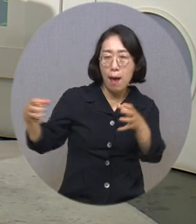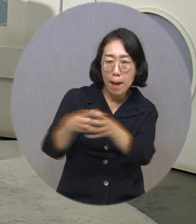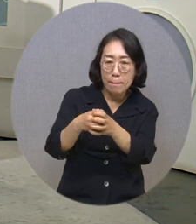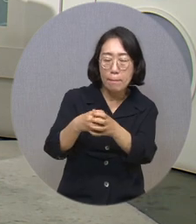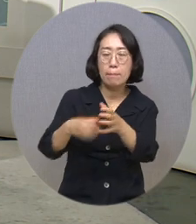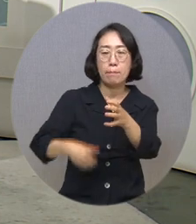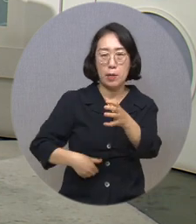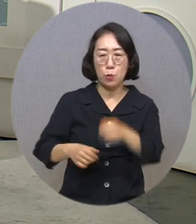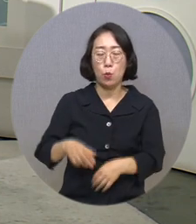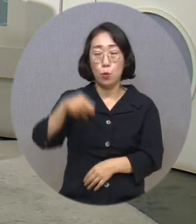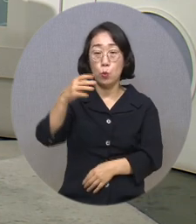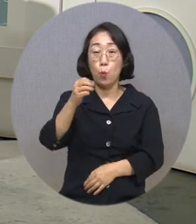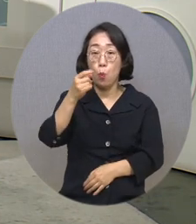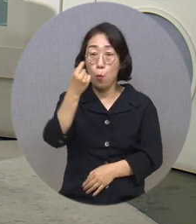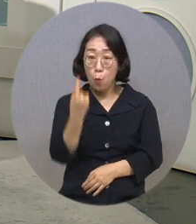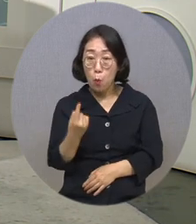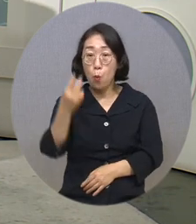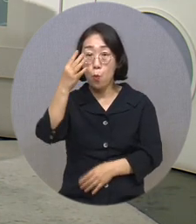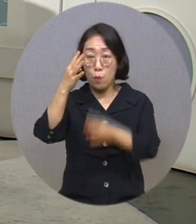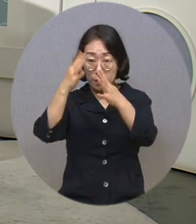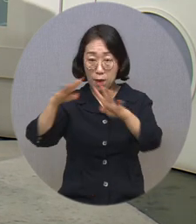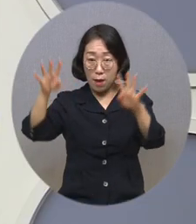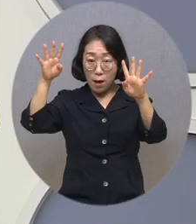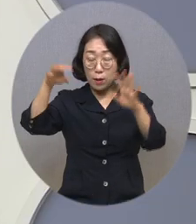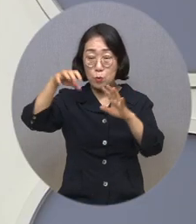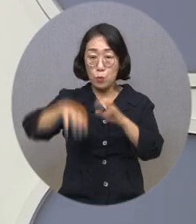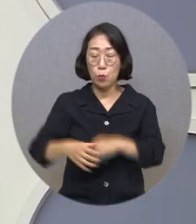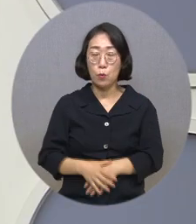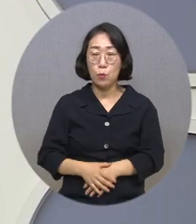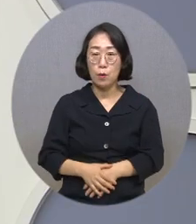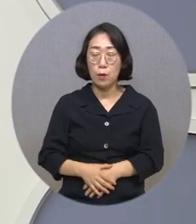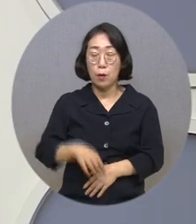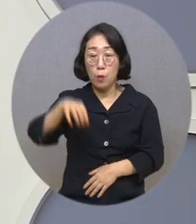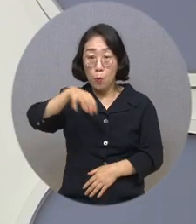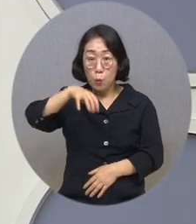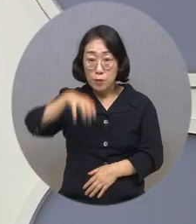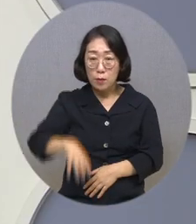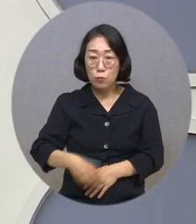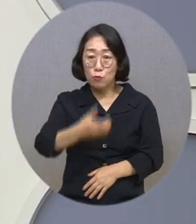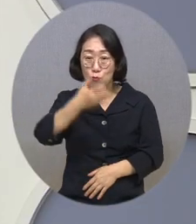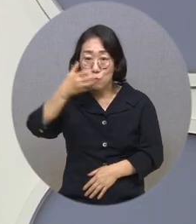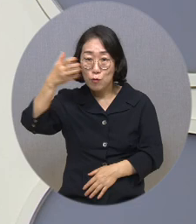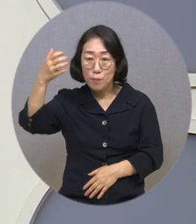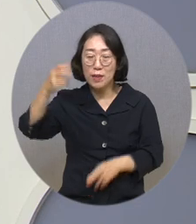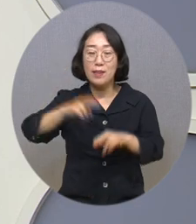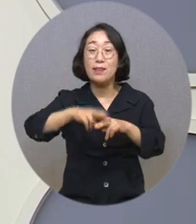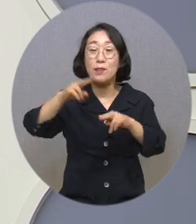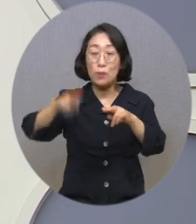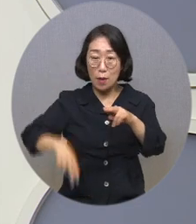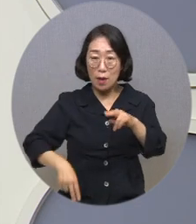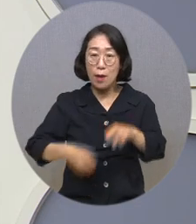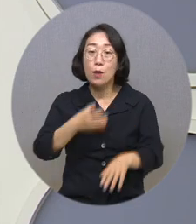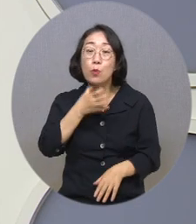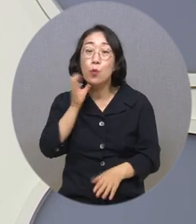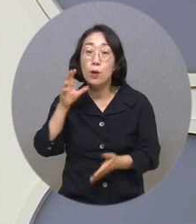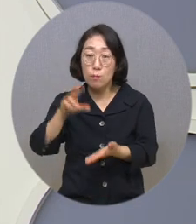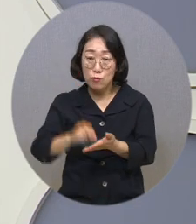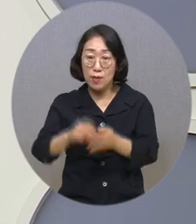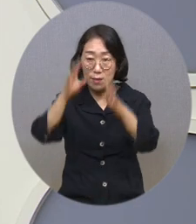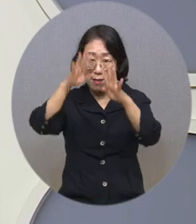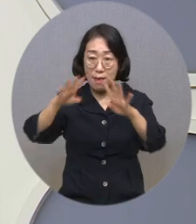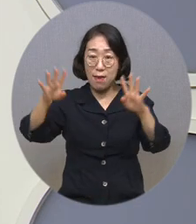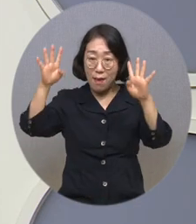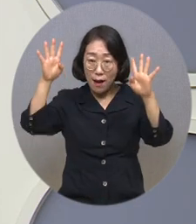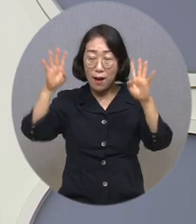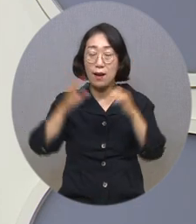송호대에 내려갈 때 제 꿈이 대한민국의 은퇴자와 노인 문제를 대학이 한번 해결해 보겠다. 그래서 저희가 제가